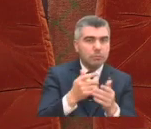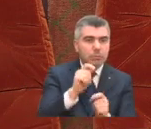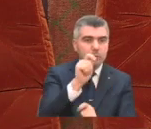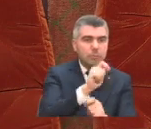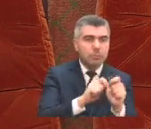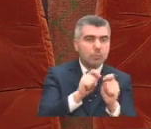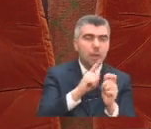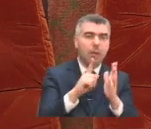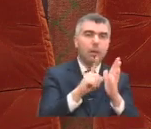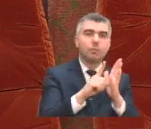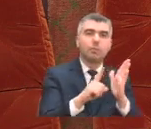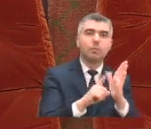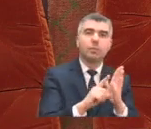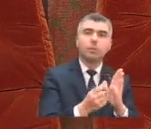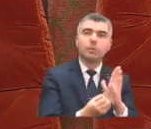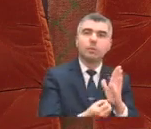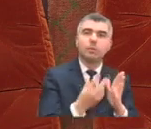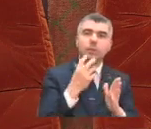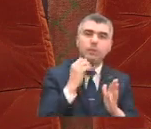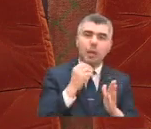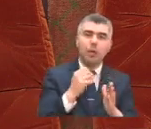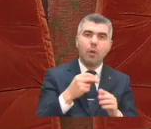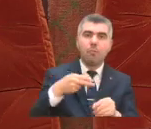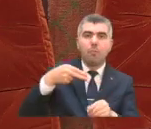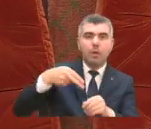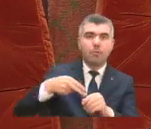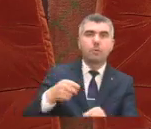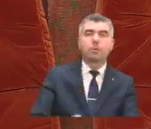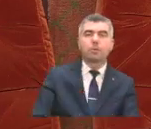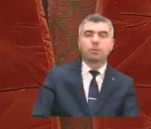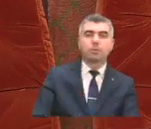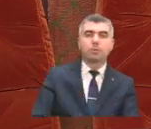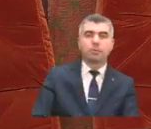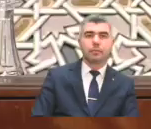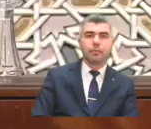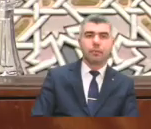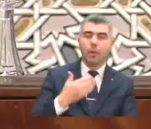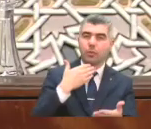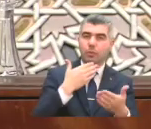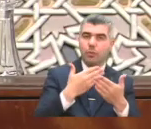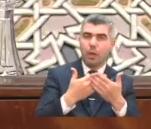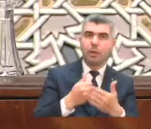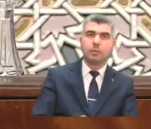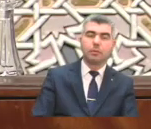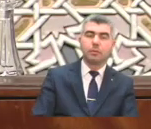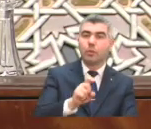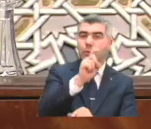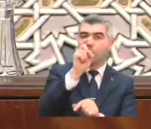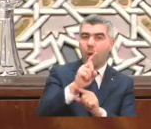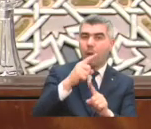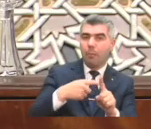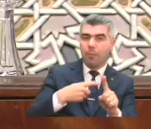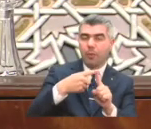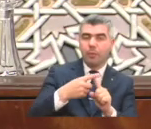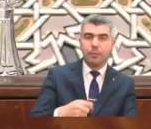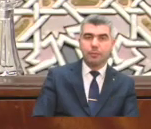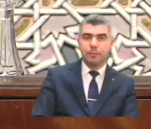الوصول المتعلقة بالمواد البترولية. شكرا. تعقيب السيدة النائبة